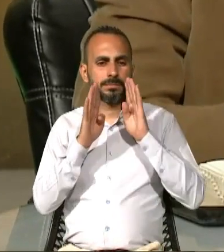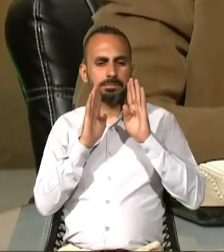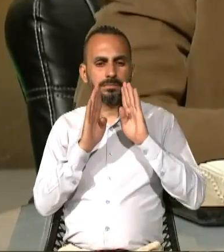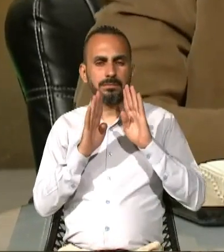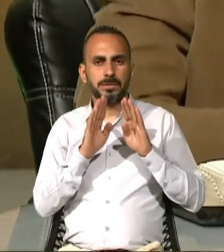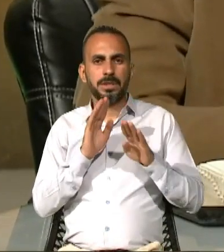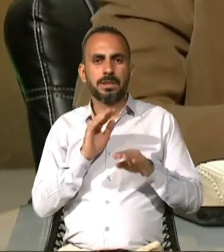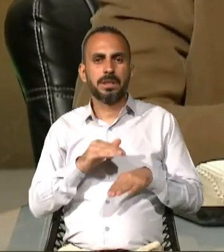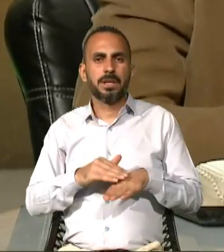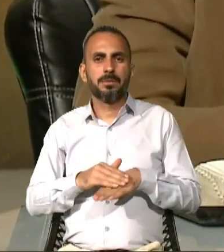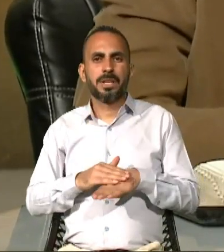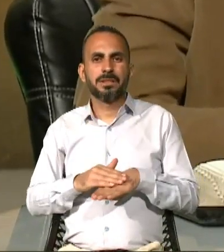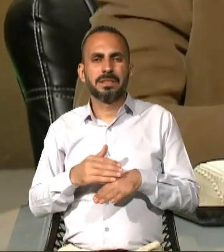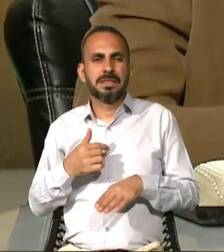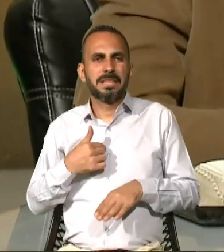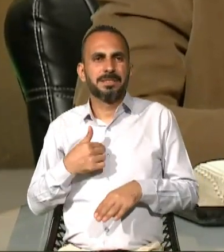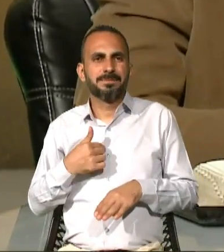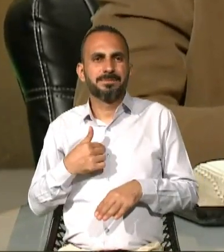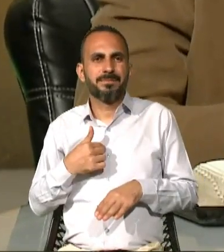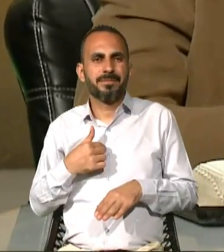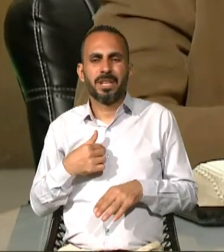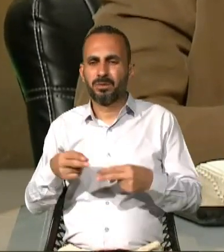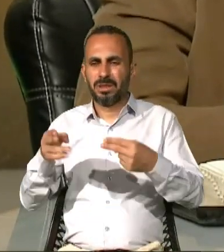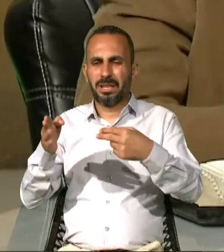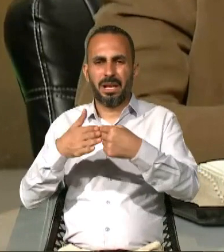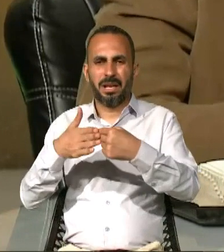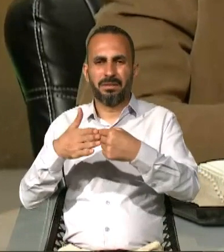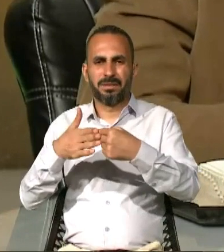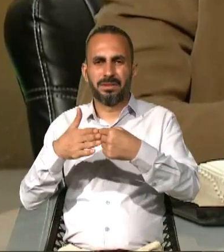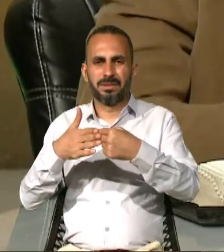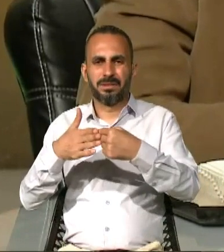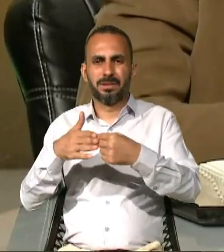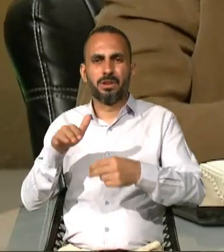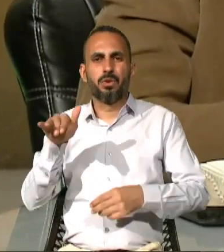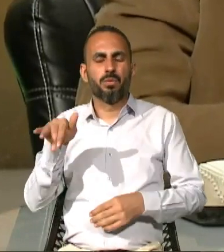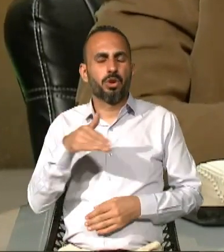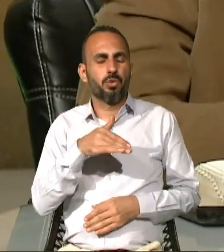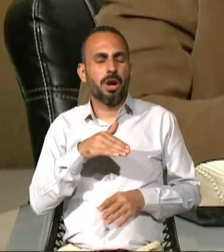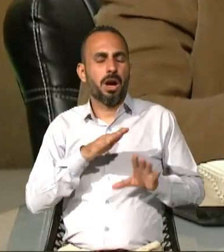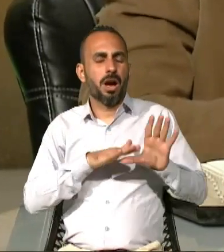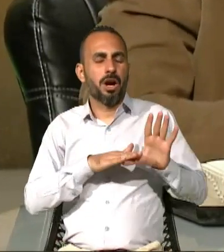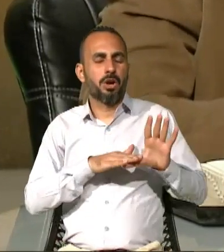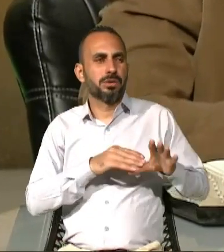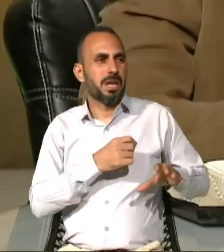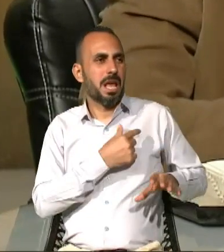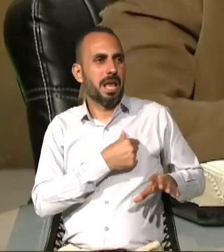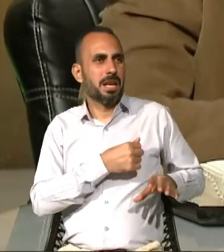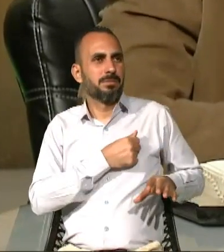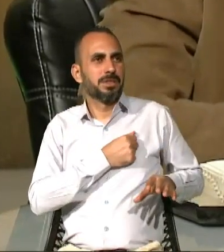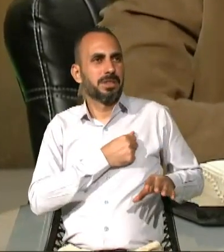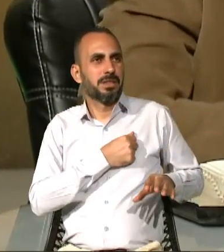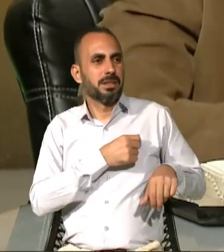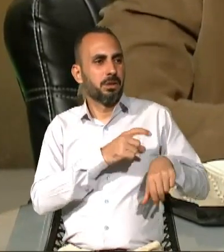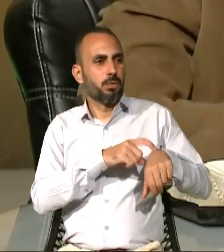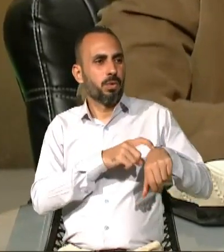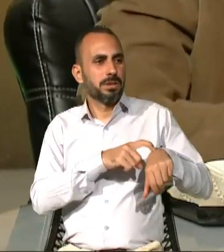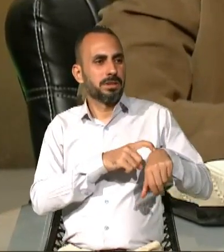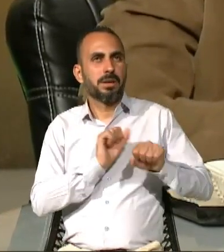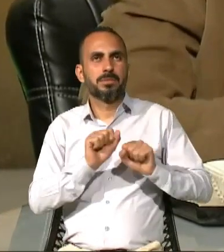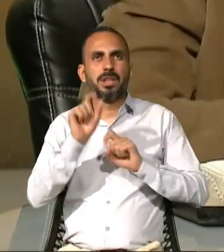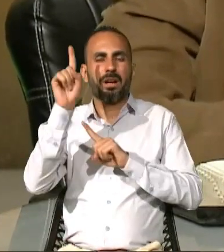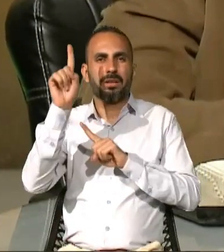ان انا عايز اجري واقفل واقول لقلبي ده وقت بتاع الرب، ربنا اداني الوقت ده استثمره في